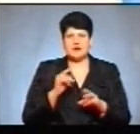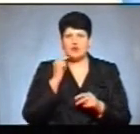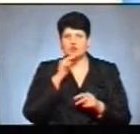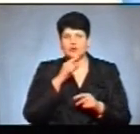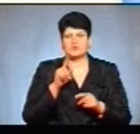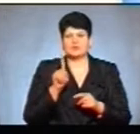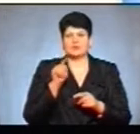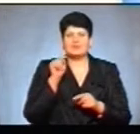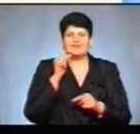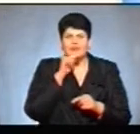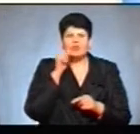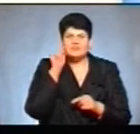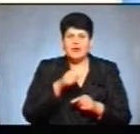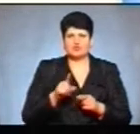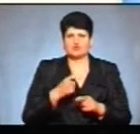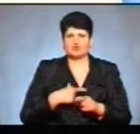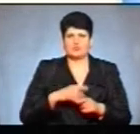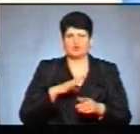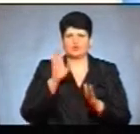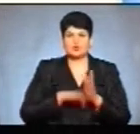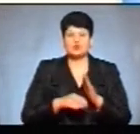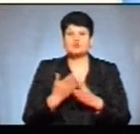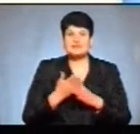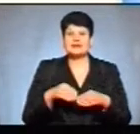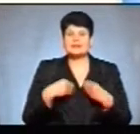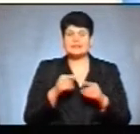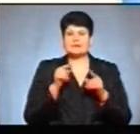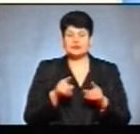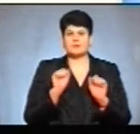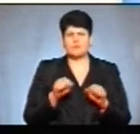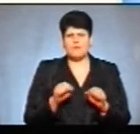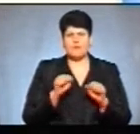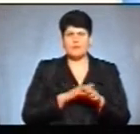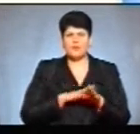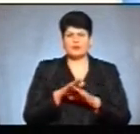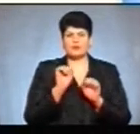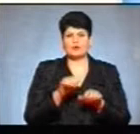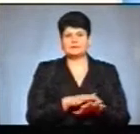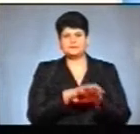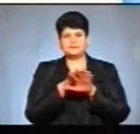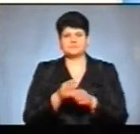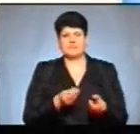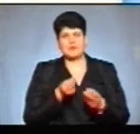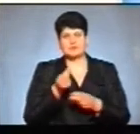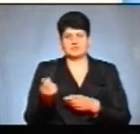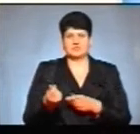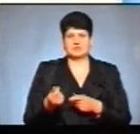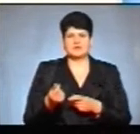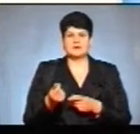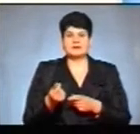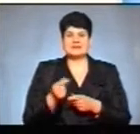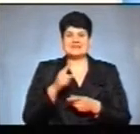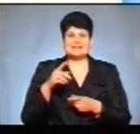взбито. Тобто субсидія дається для того, щоб ви могли повністю розрахуватися з врахуванням ваших доходів